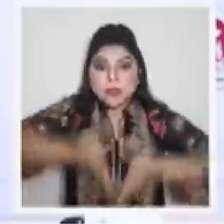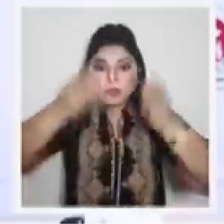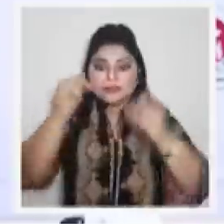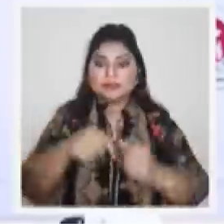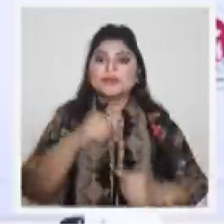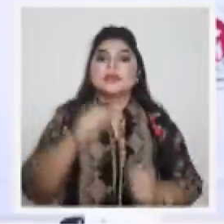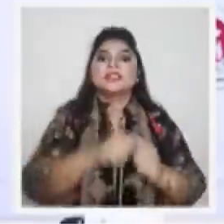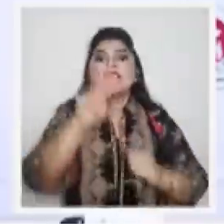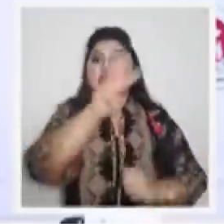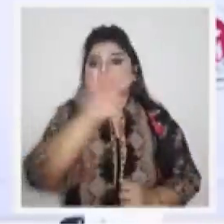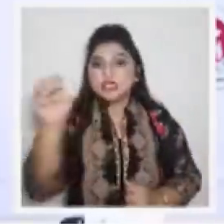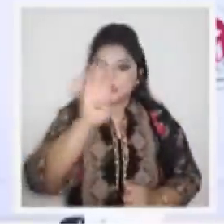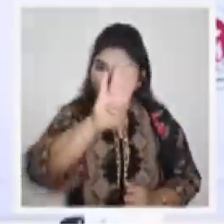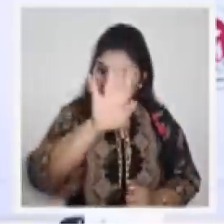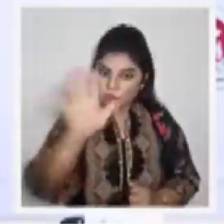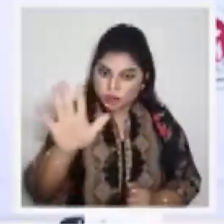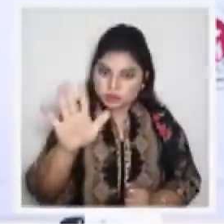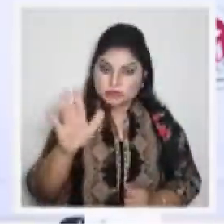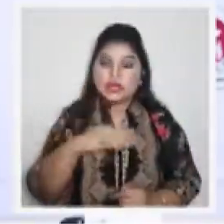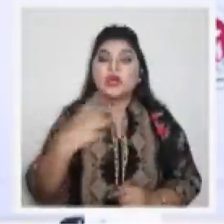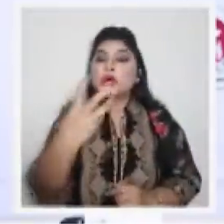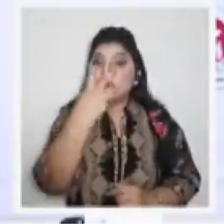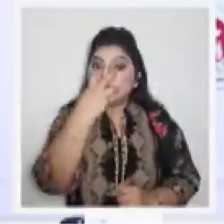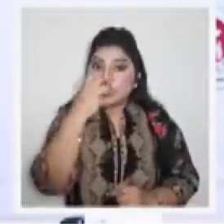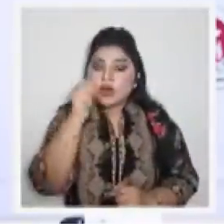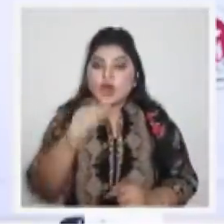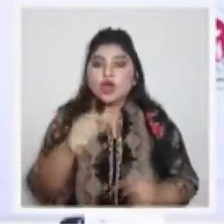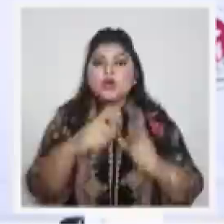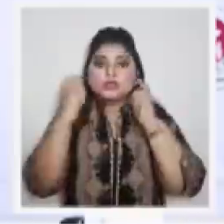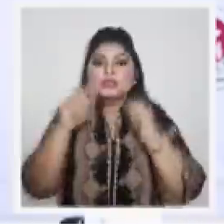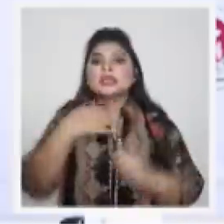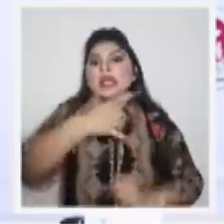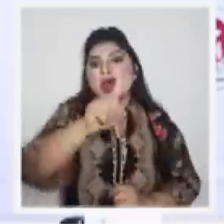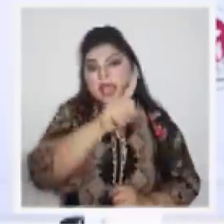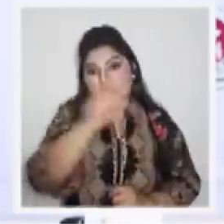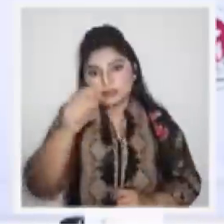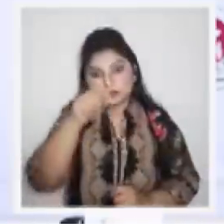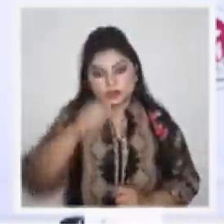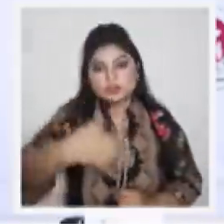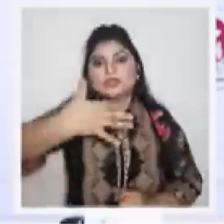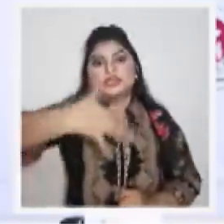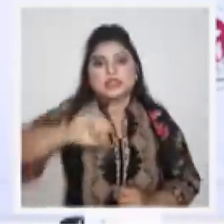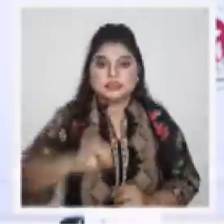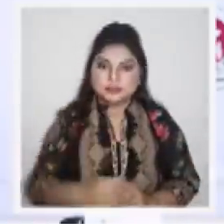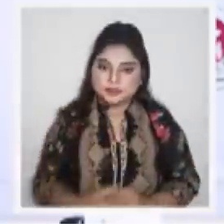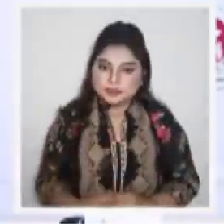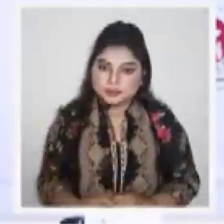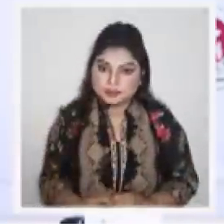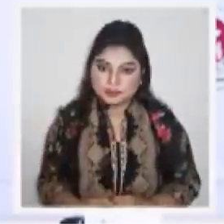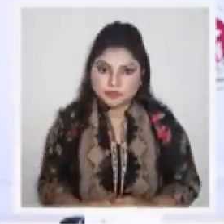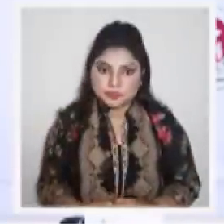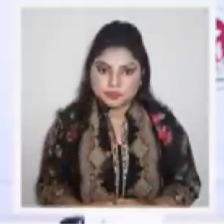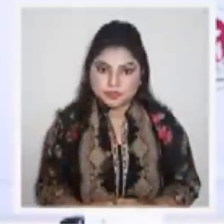সারা দেশে অক্সিজেন সিলিন্ডারের সংখ্যা 12,520টি, সারা দেশে হাইফ্লো ন্যাজাল ক্যানুলা 345টি এবং সারা দেশে